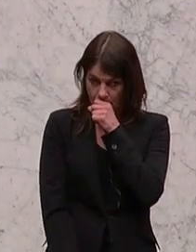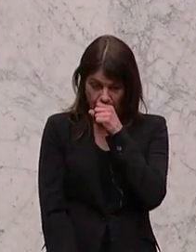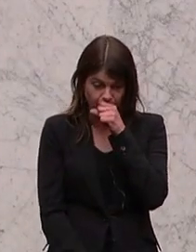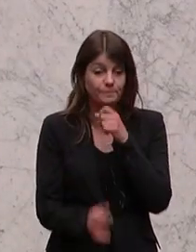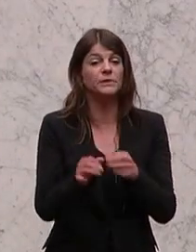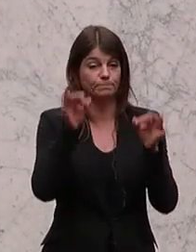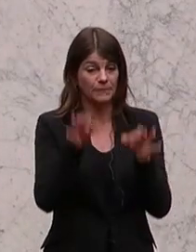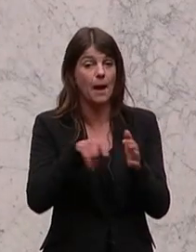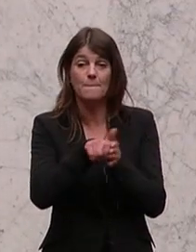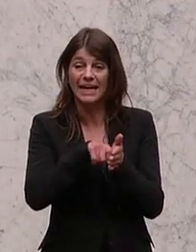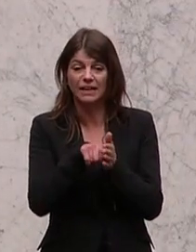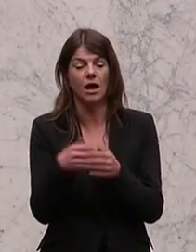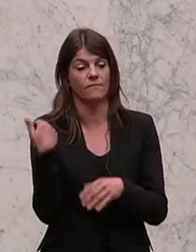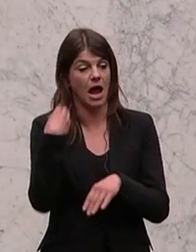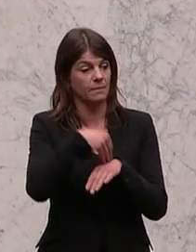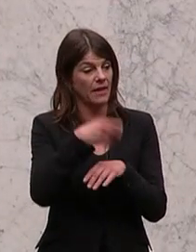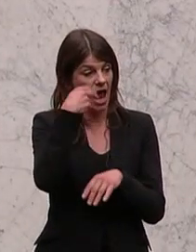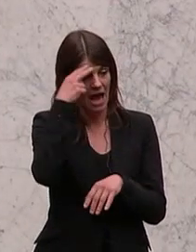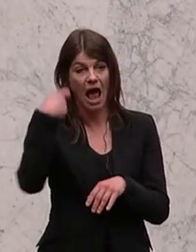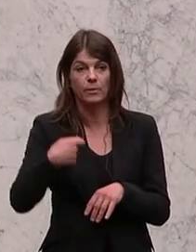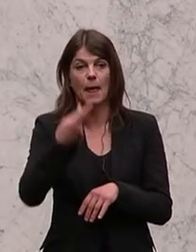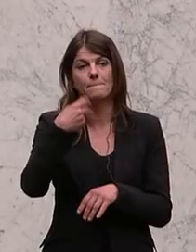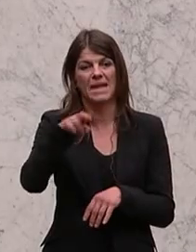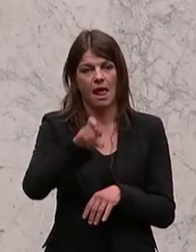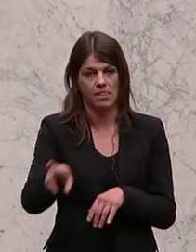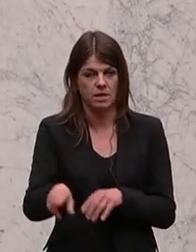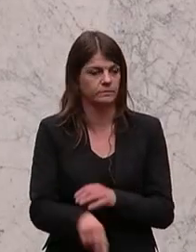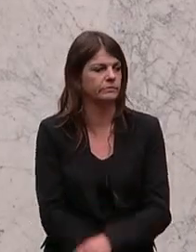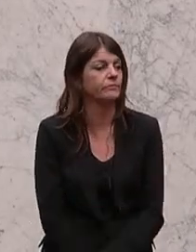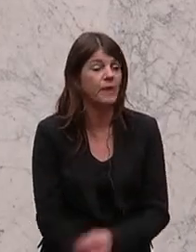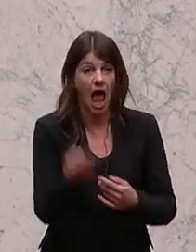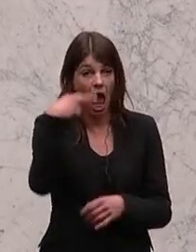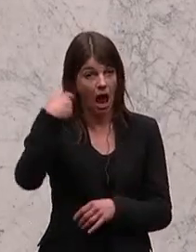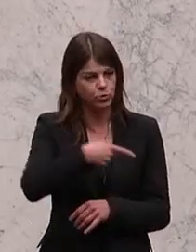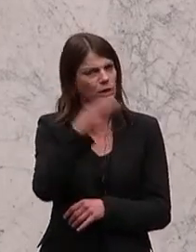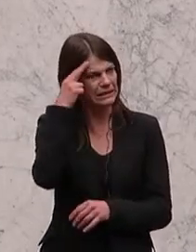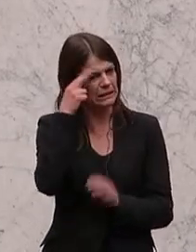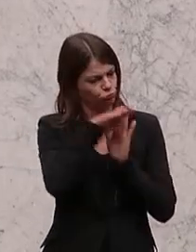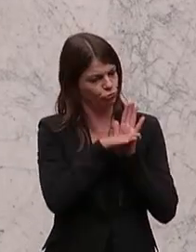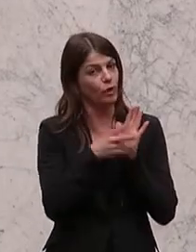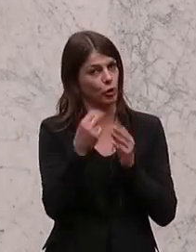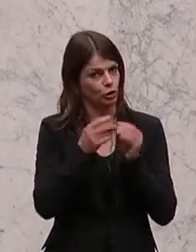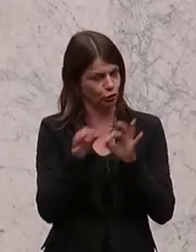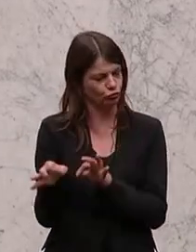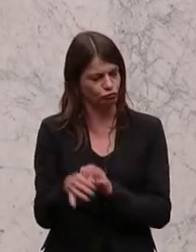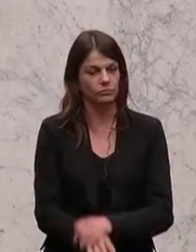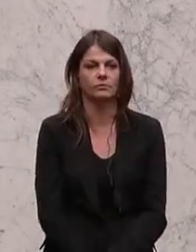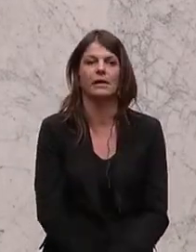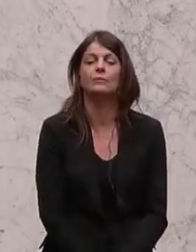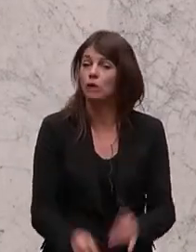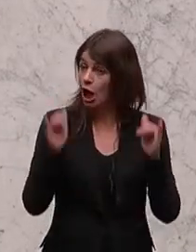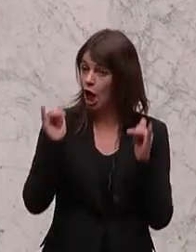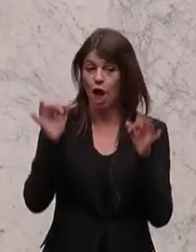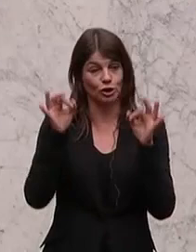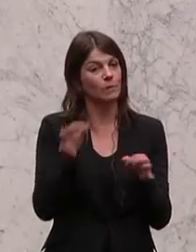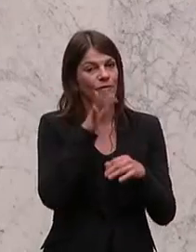Zu einer tatsächlichen Berichtigung hat sich der Herr Abgeordnete Breiner gemeldet. Herr Abgeordneter, Sie kennen die Bestimmungen der Geschäftsordnung. Ja, so